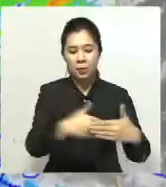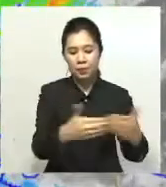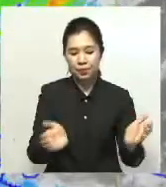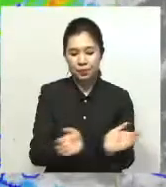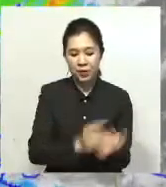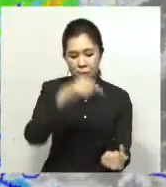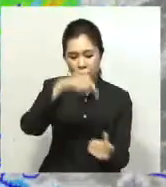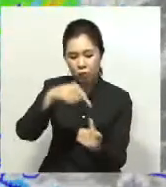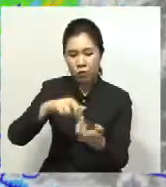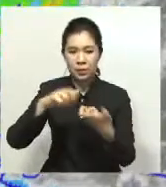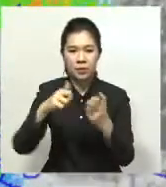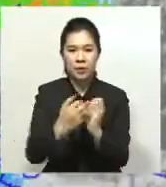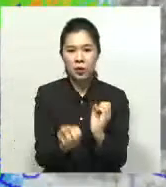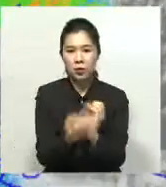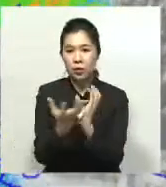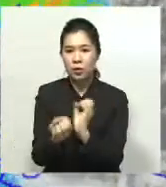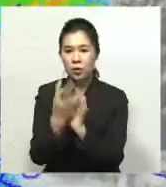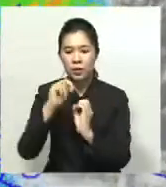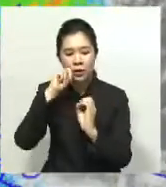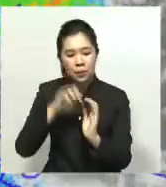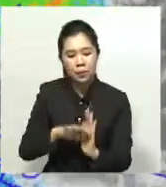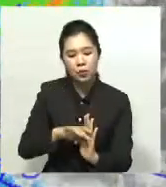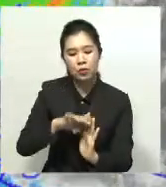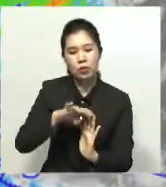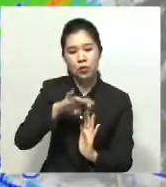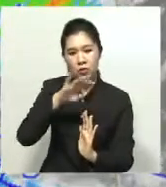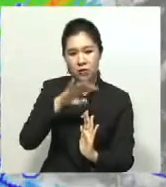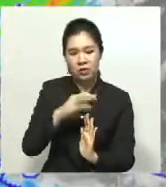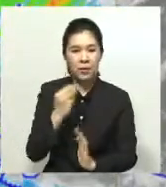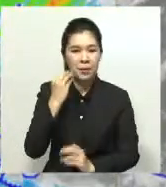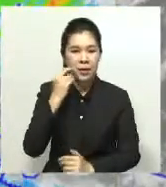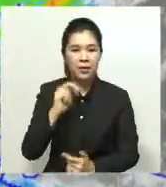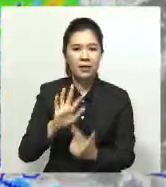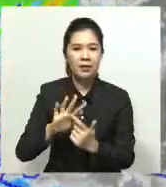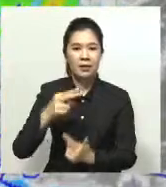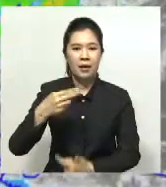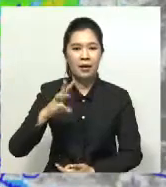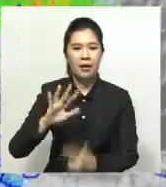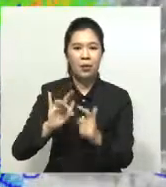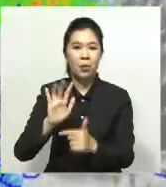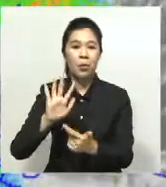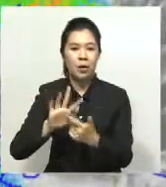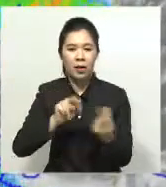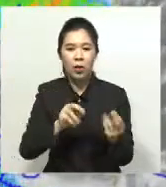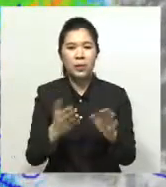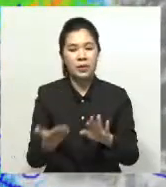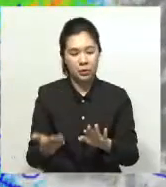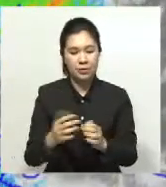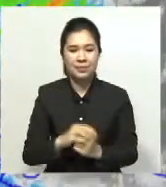ได้รับผลกระทบจากระดับน้ำที่สูงกว่าตลิ่งบริเวณบ้านนาว่าอำเภอนาว่าจังหวัดนครพนม